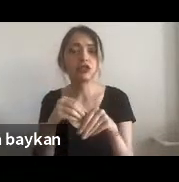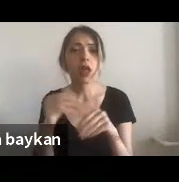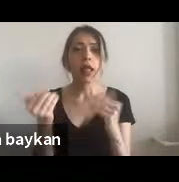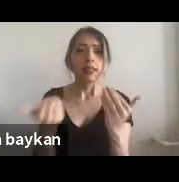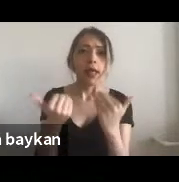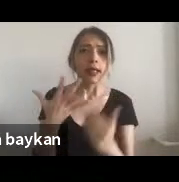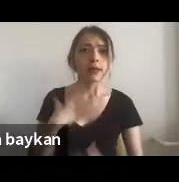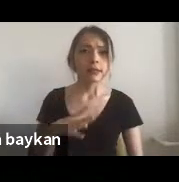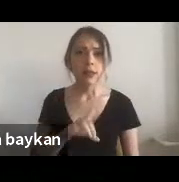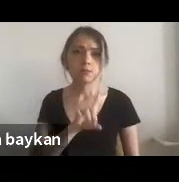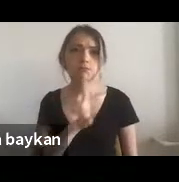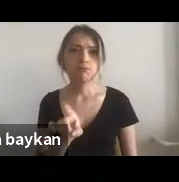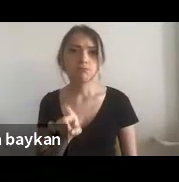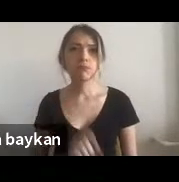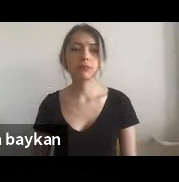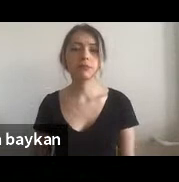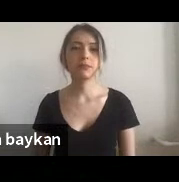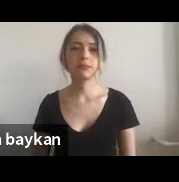öğrenmek istiyoruz.